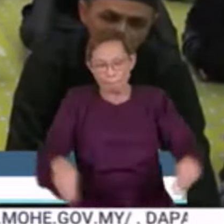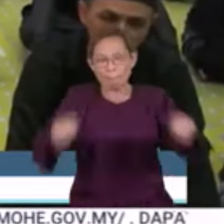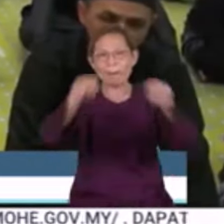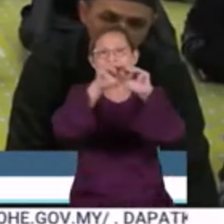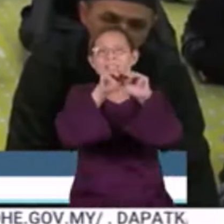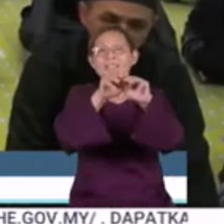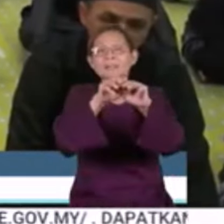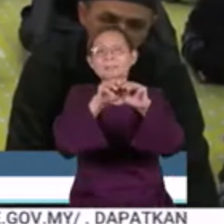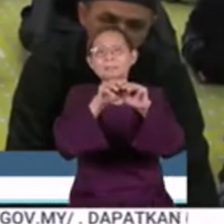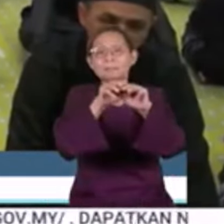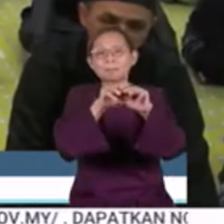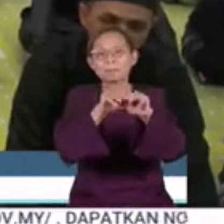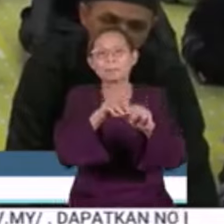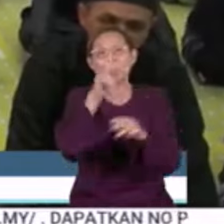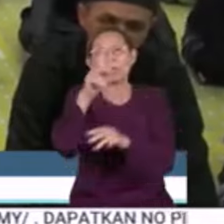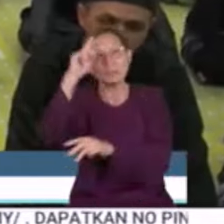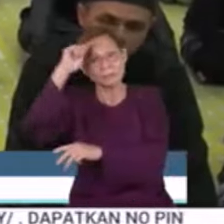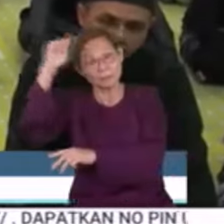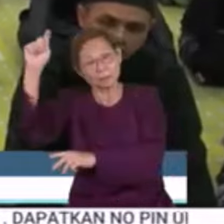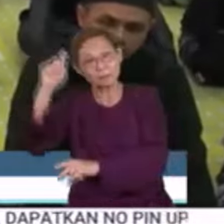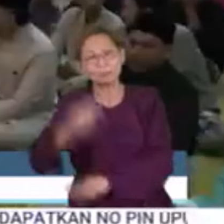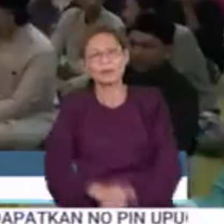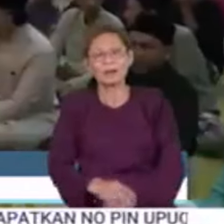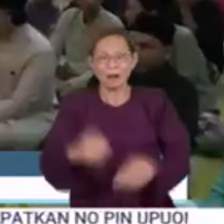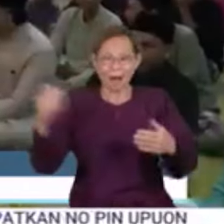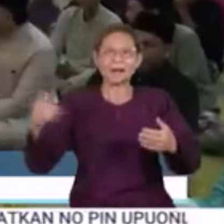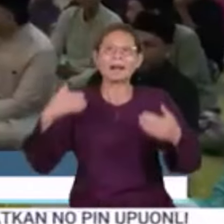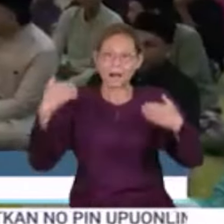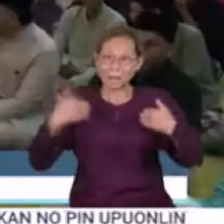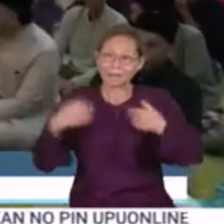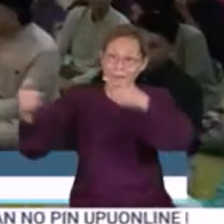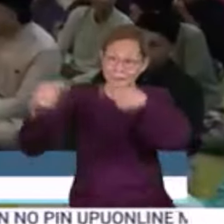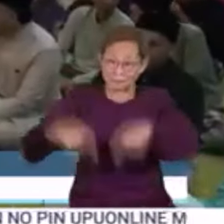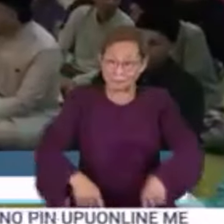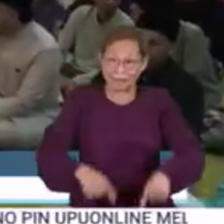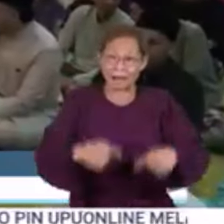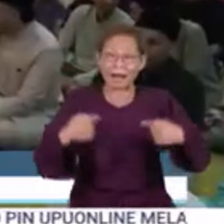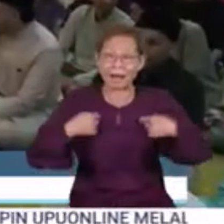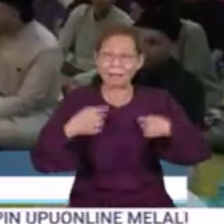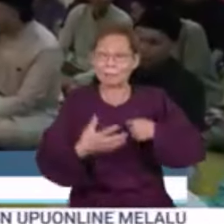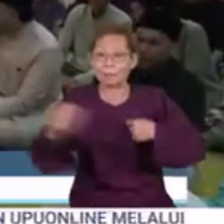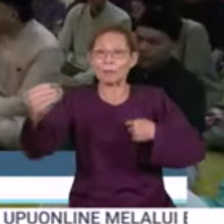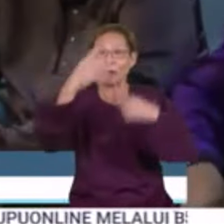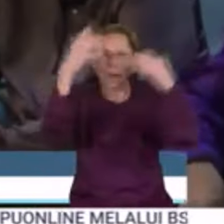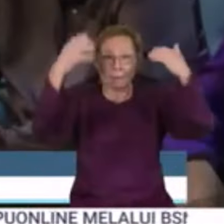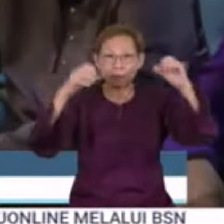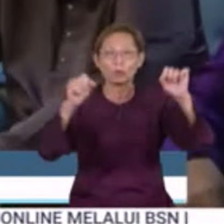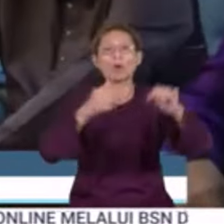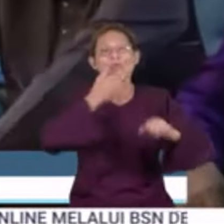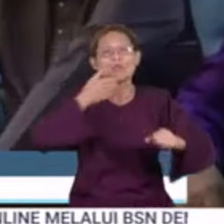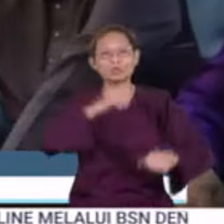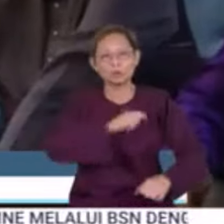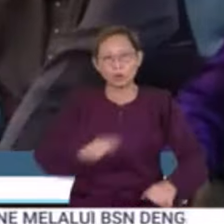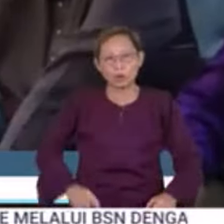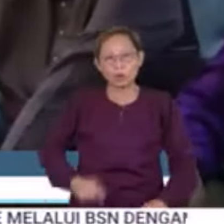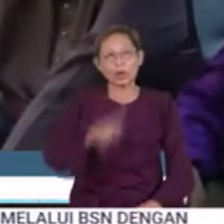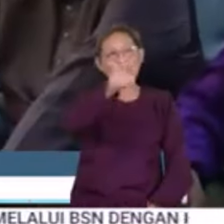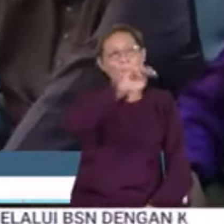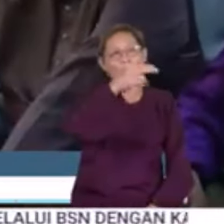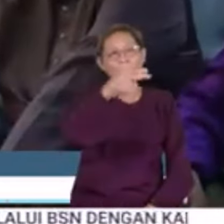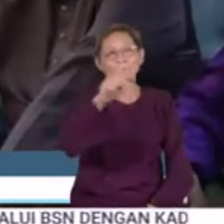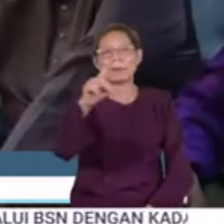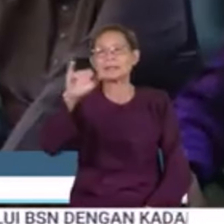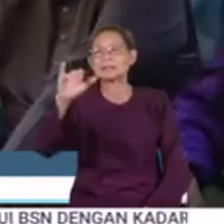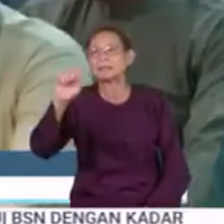al-muktafi Bilal Shah Kuala Terengganu turut berangkat sultanah Nur Zahirah dan yang di-pertuan muda Tengku Mohamad